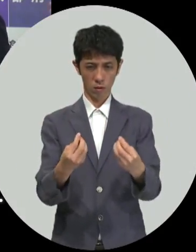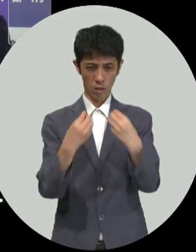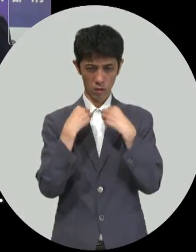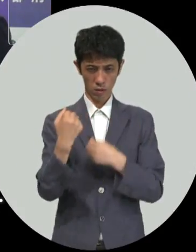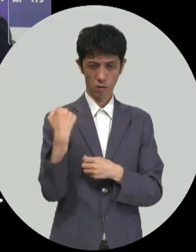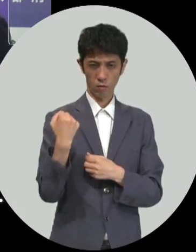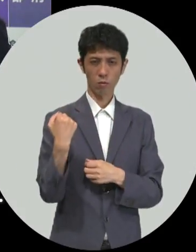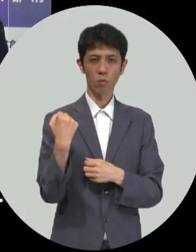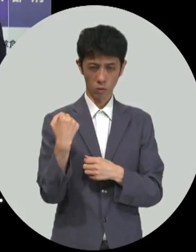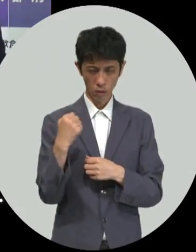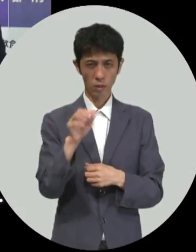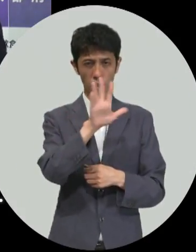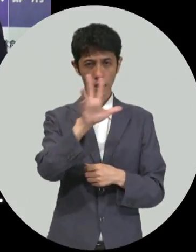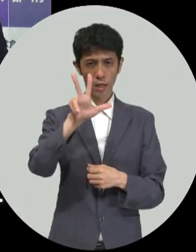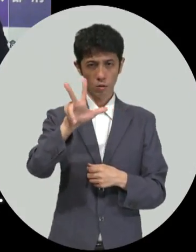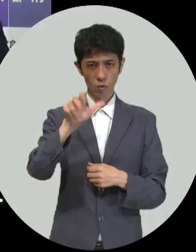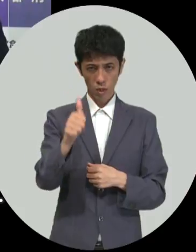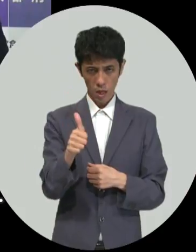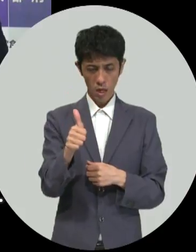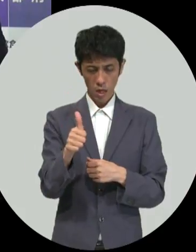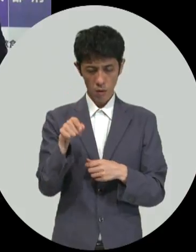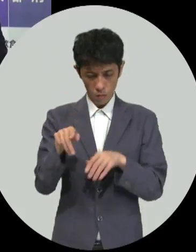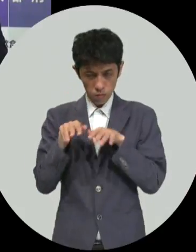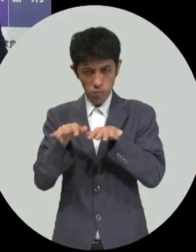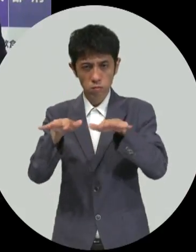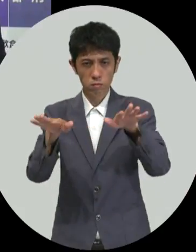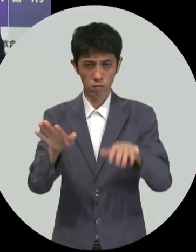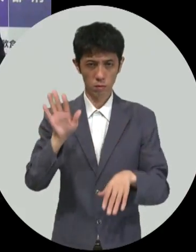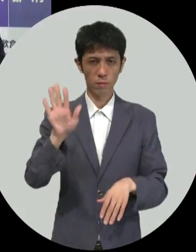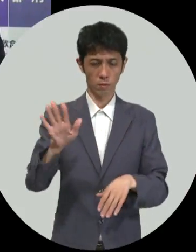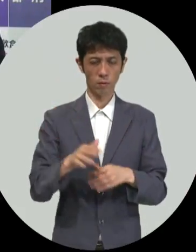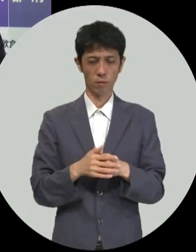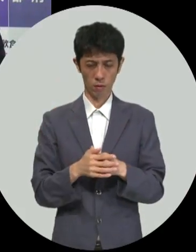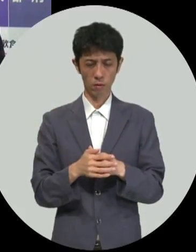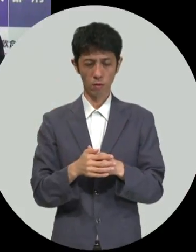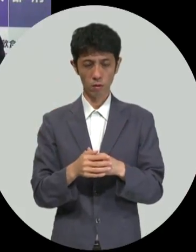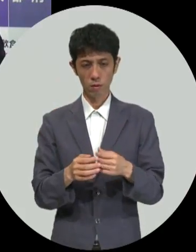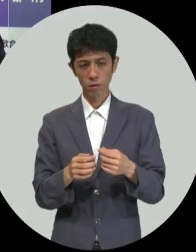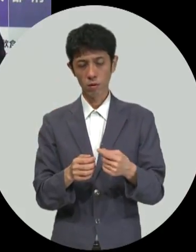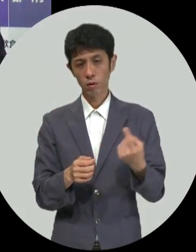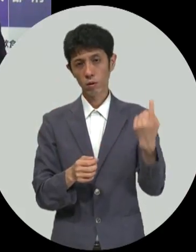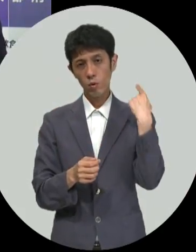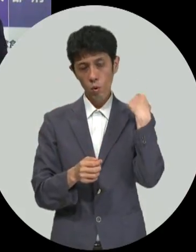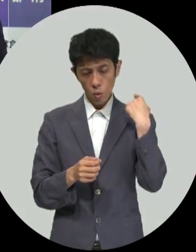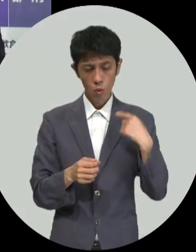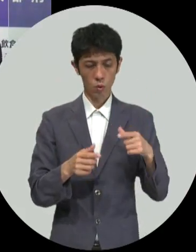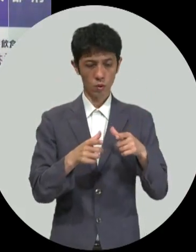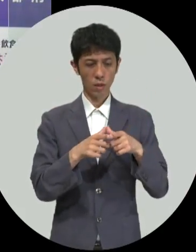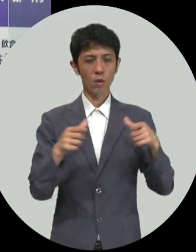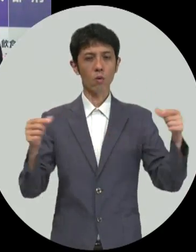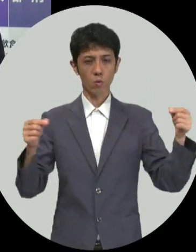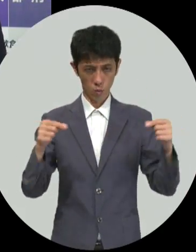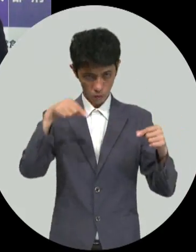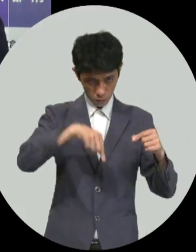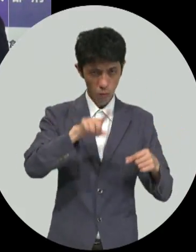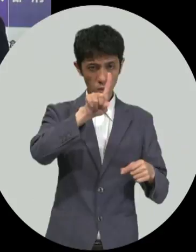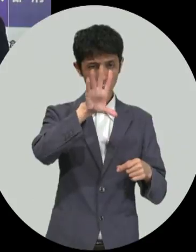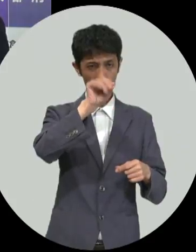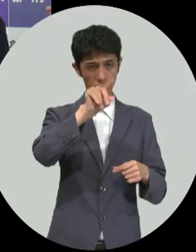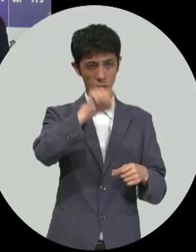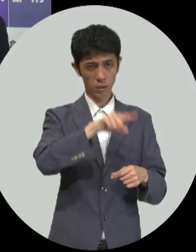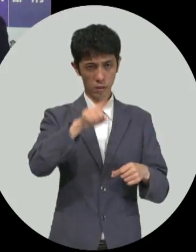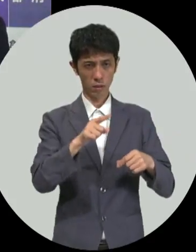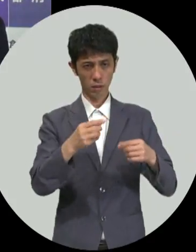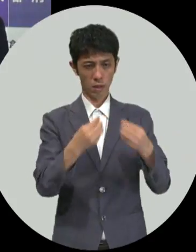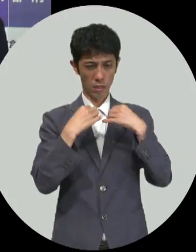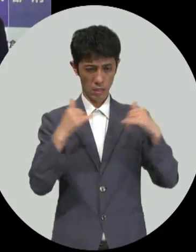われておりますデルタ株への置き換わりも進んでおります。それから昨日には全国でも感染数が1万人を超えるということで